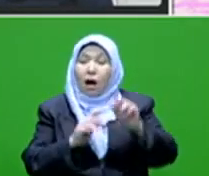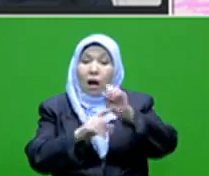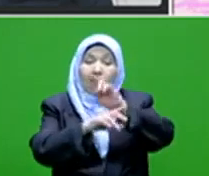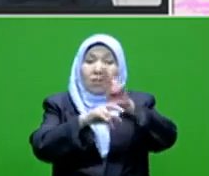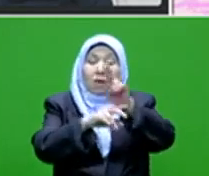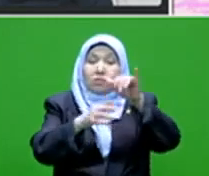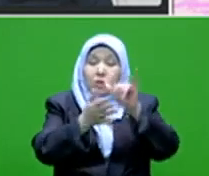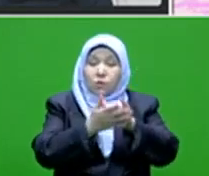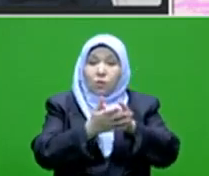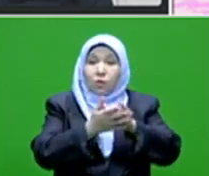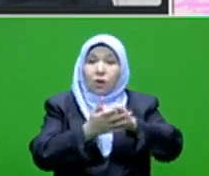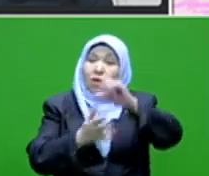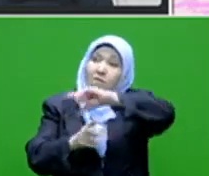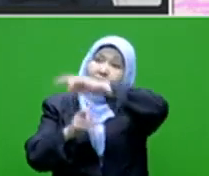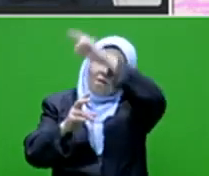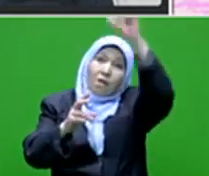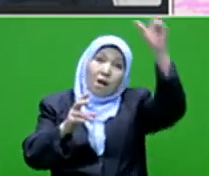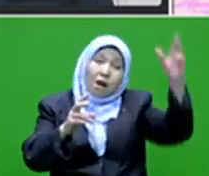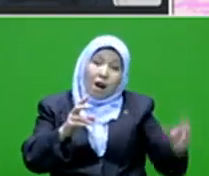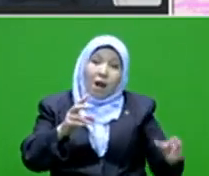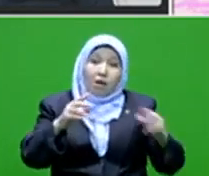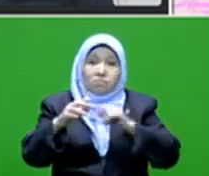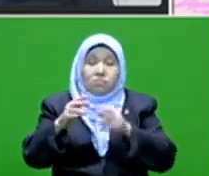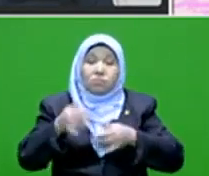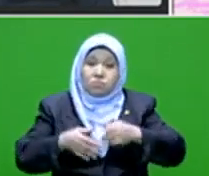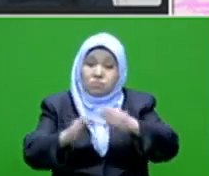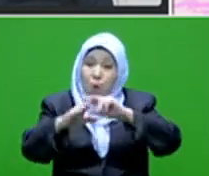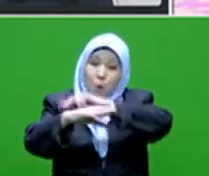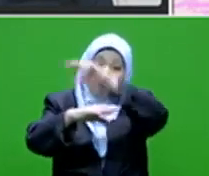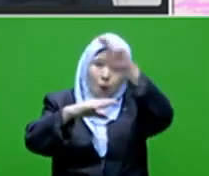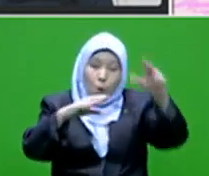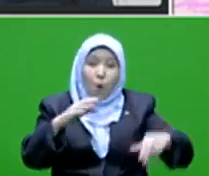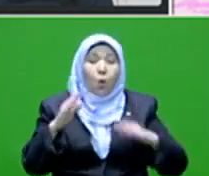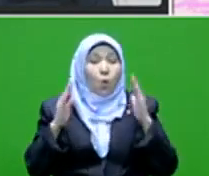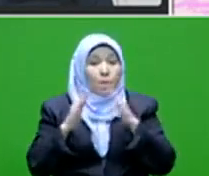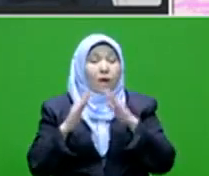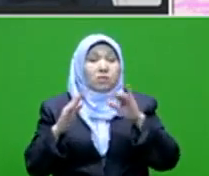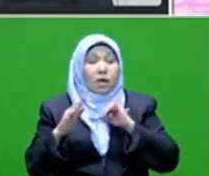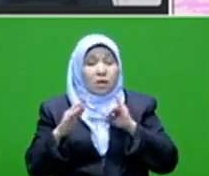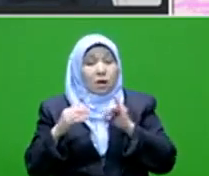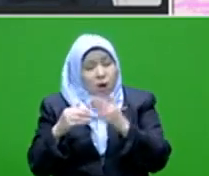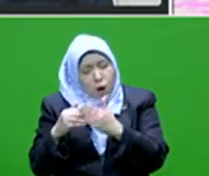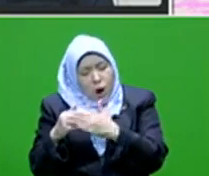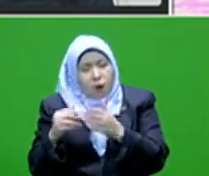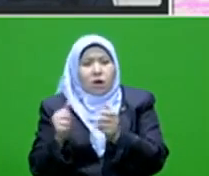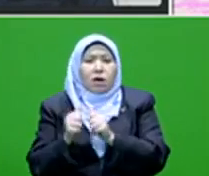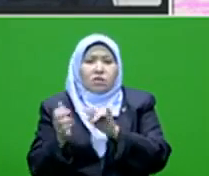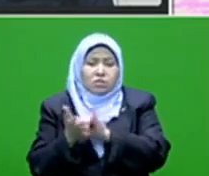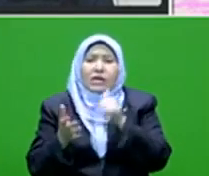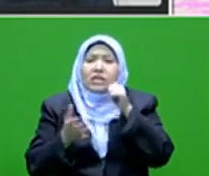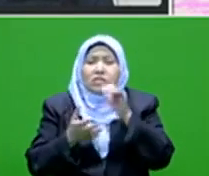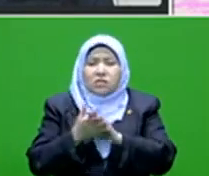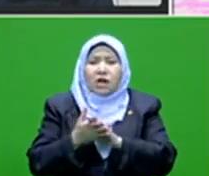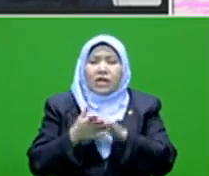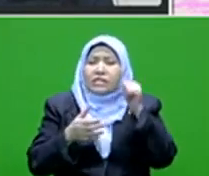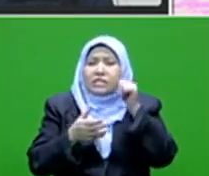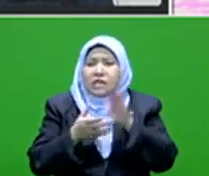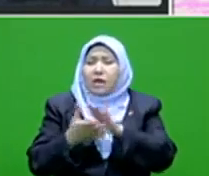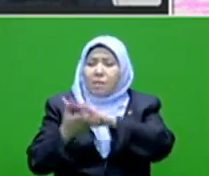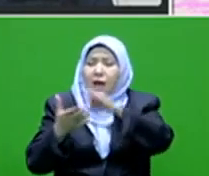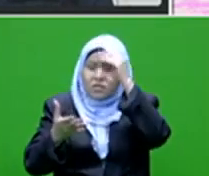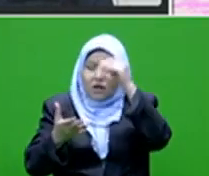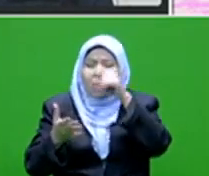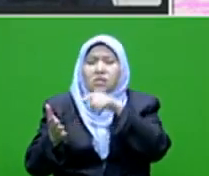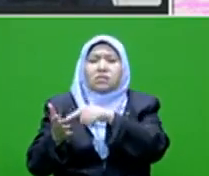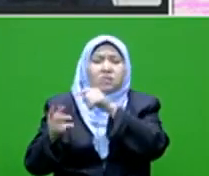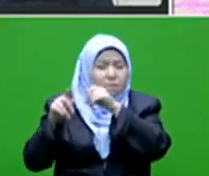satu flyover. Rumah isteri saya di dekat dengan situ. Isteri saya belajar di sana masa tu,